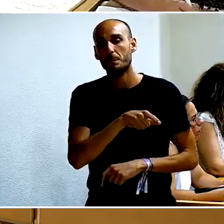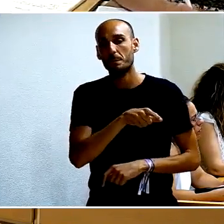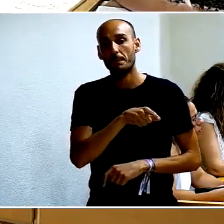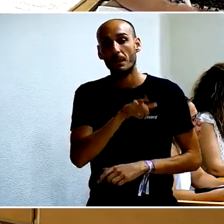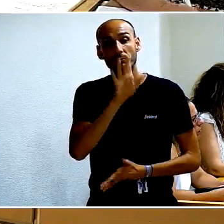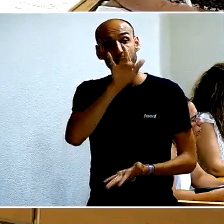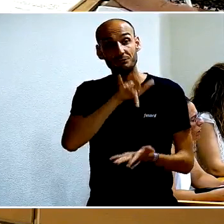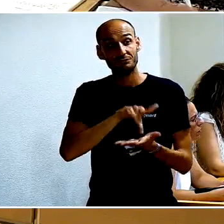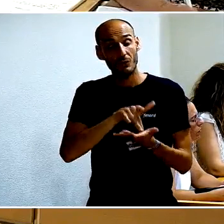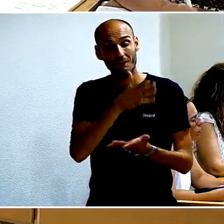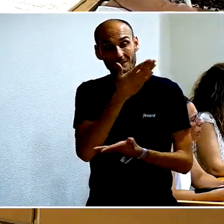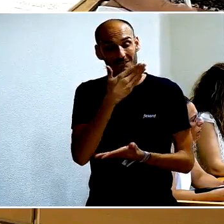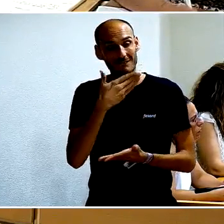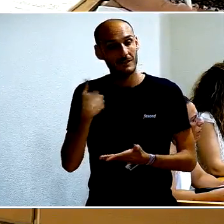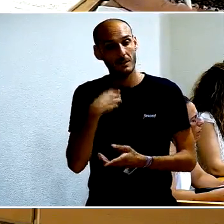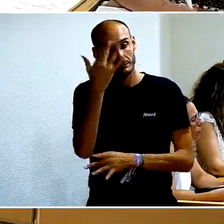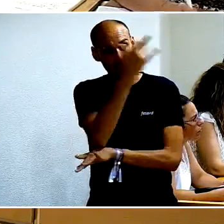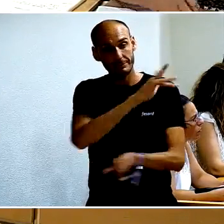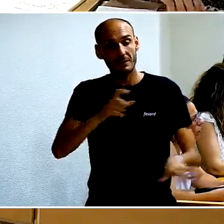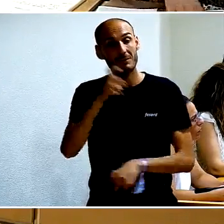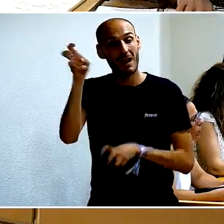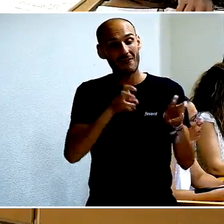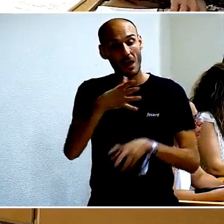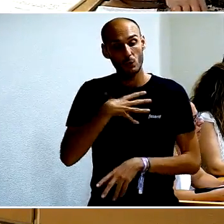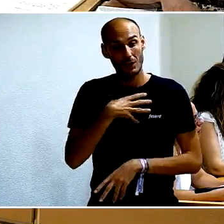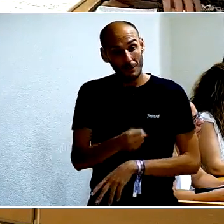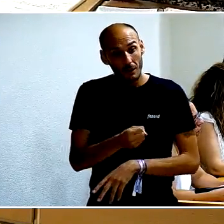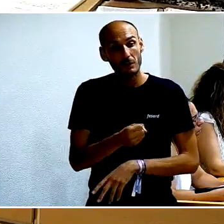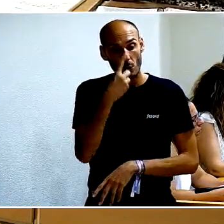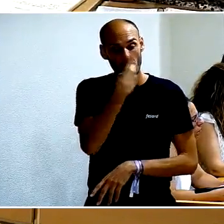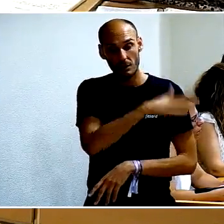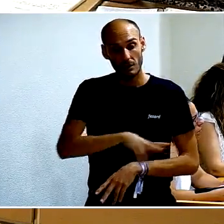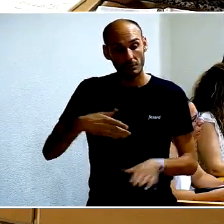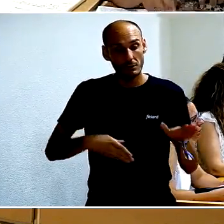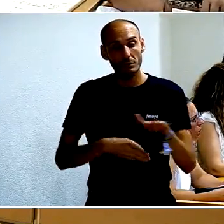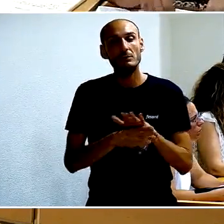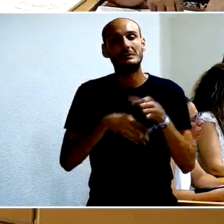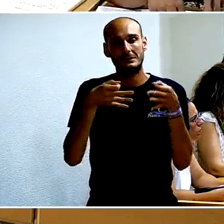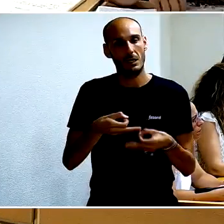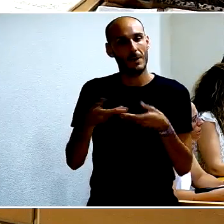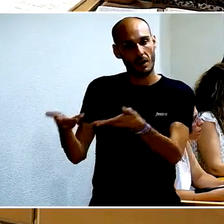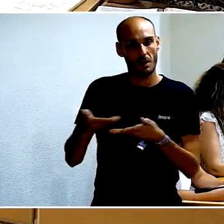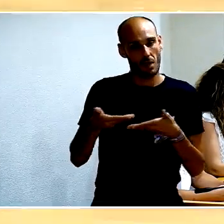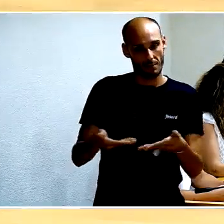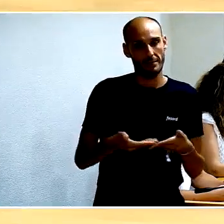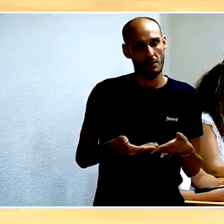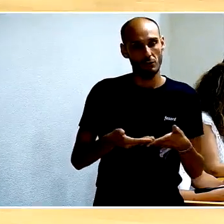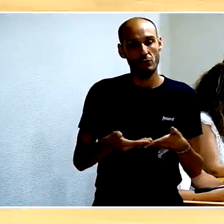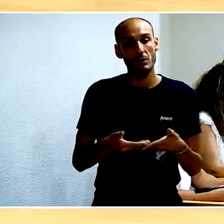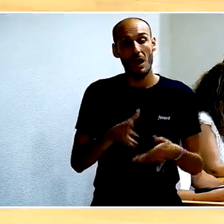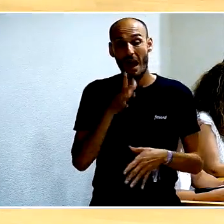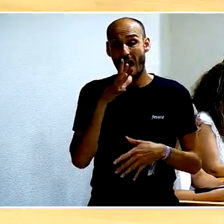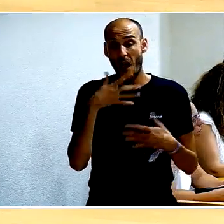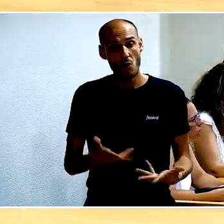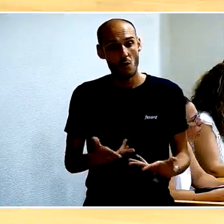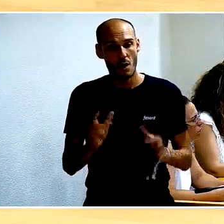recordar que aquests xiquets vindran al nostre ajuntament i, com sempre, els farem la recepció. En aquests moments on